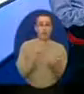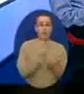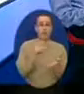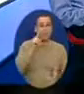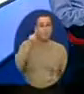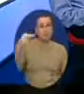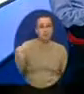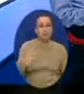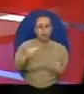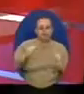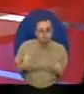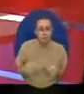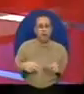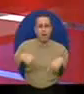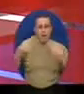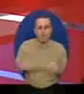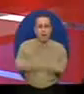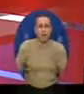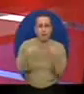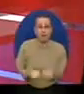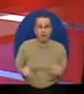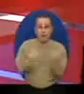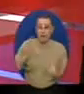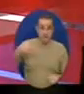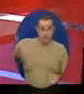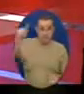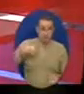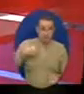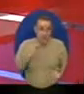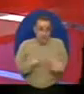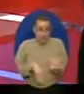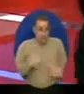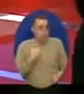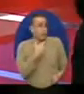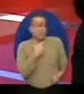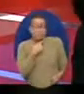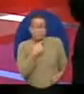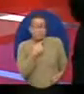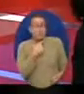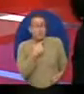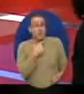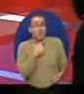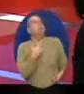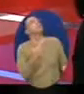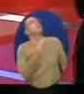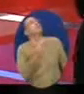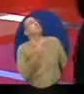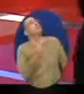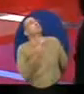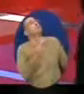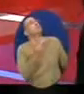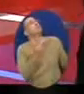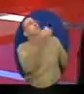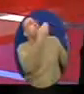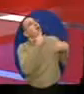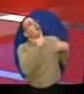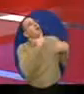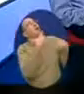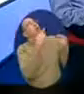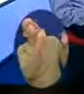זה שוב ושוב לחזור על אותה תבנית, שאם חסר לנו ואנחנו במצוקה, אנחנו נבקש, נרים נישא עיניים ונבקש שישלחו לנו מן